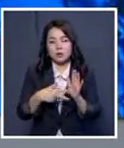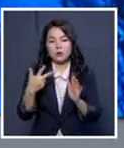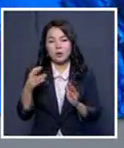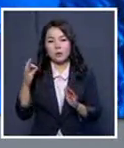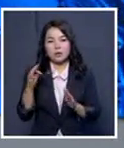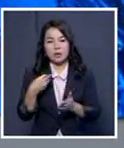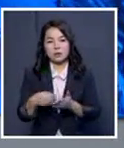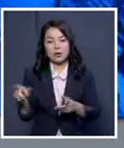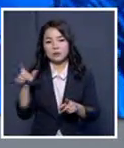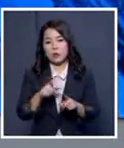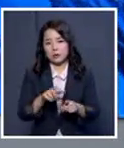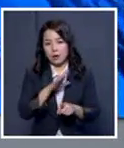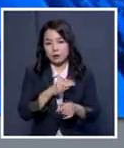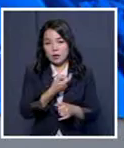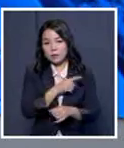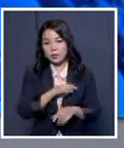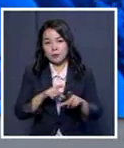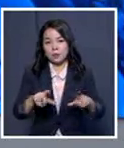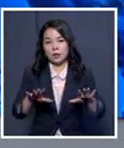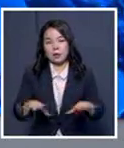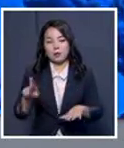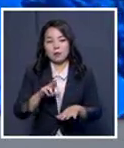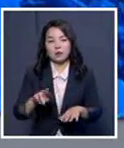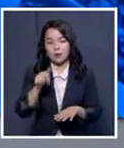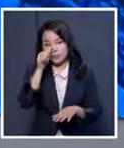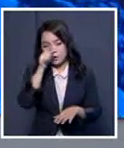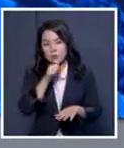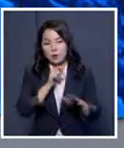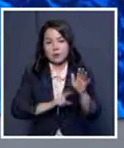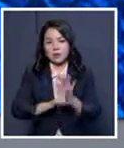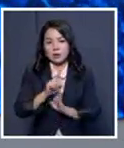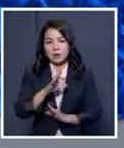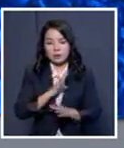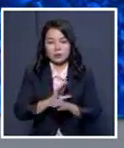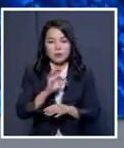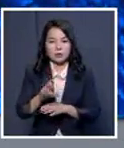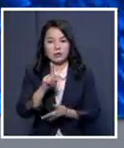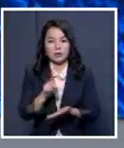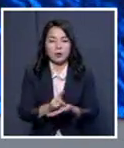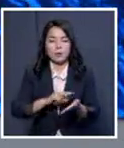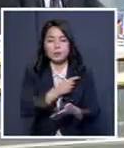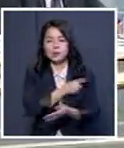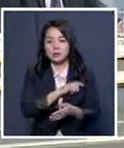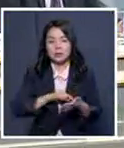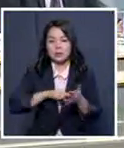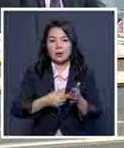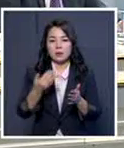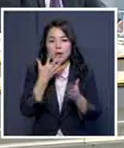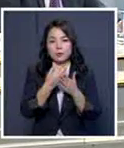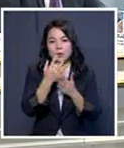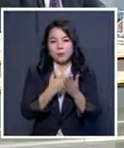сатып алынған. Медициналық мекемелерге қаңтардың басынан жеткізіле бастайды. Жалпы медициналық мақсаттағы бұйымдардың